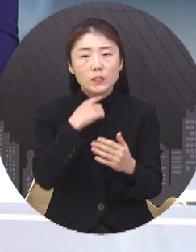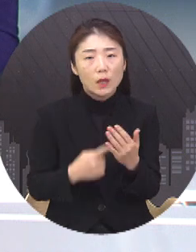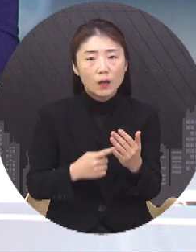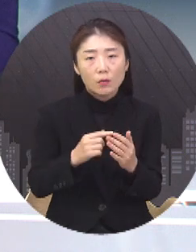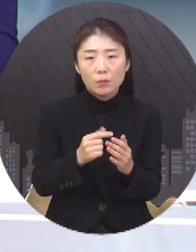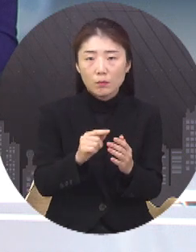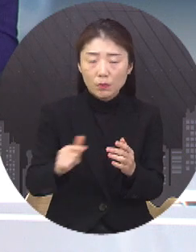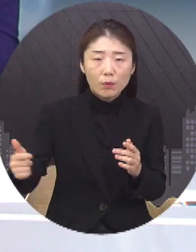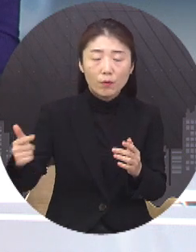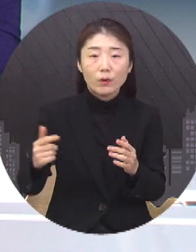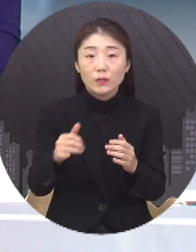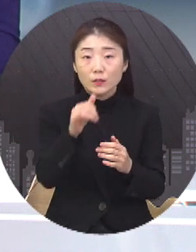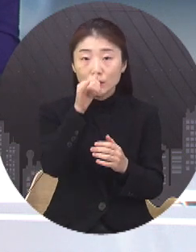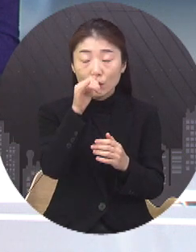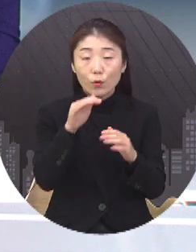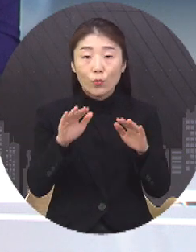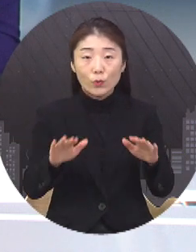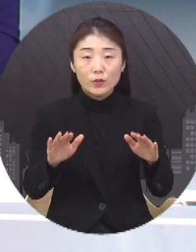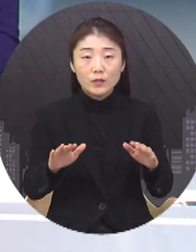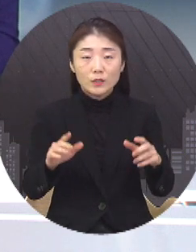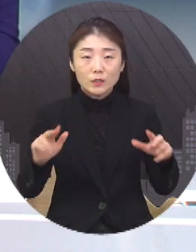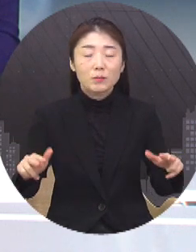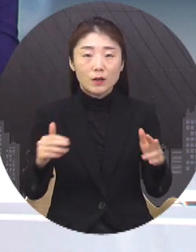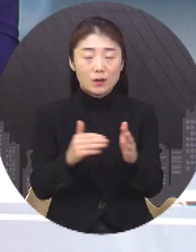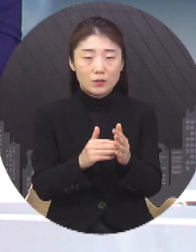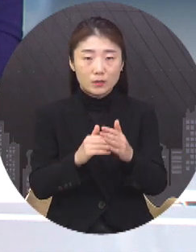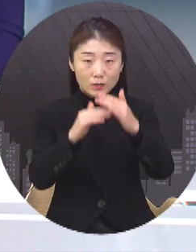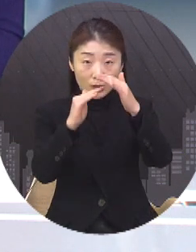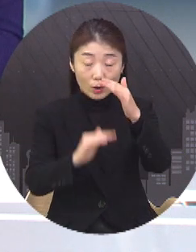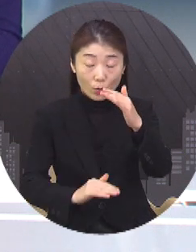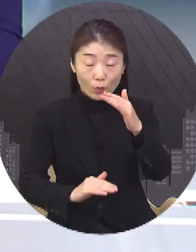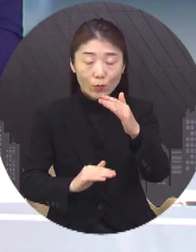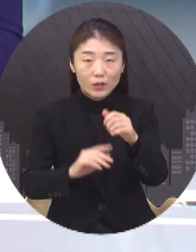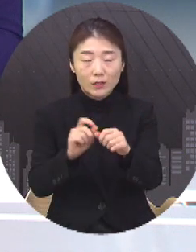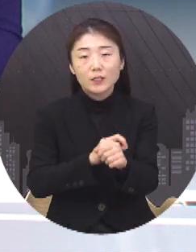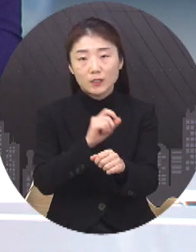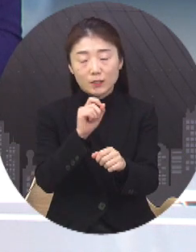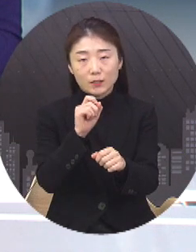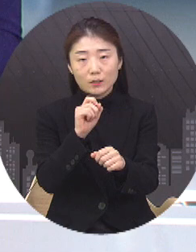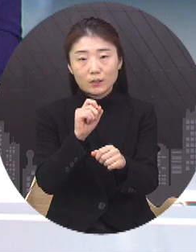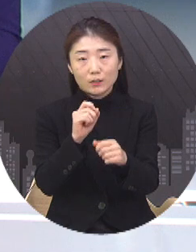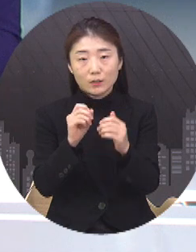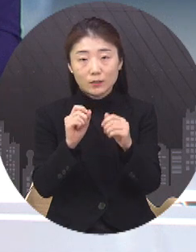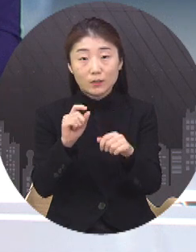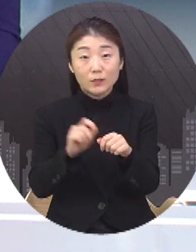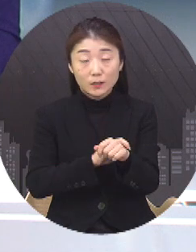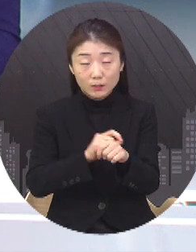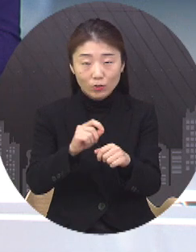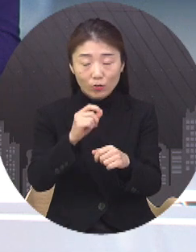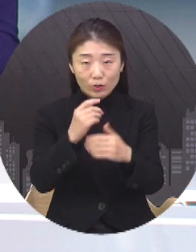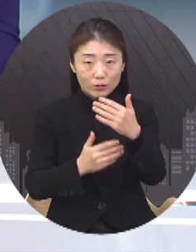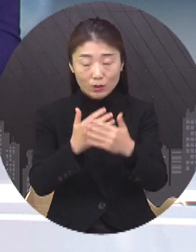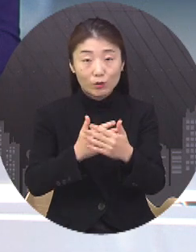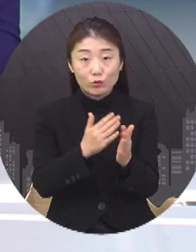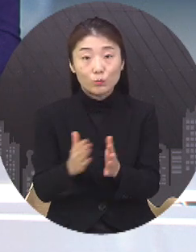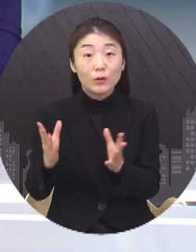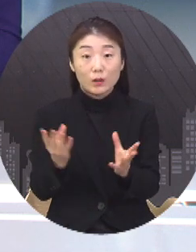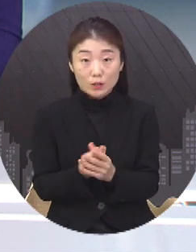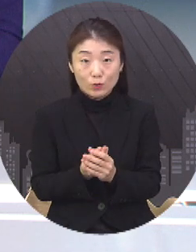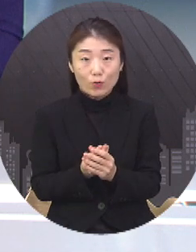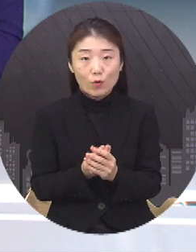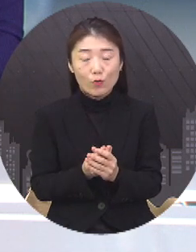변화와 희망을 담은 특집 뉴스데스크를 마련했는데요 첫 순서로 코론 알고가 덮친 지난 1년을 숫자로